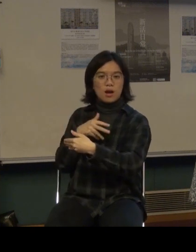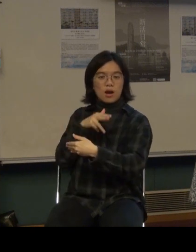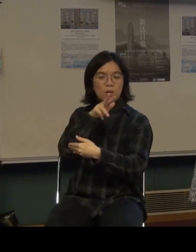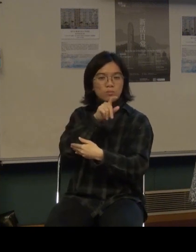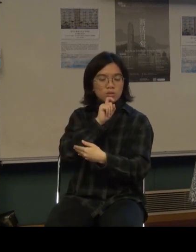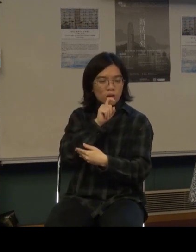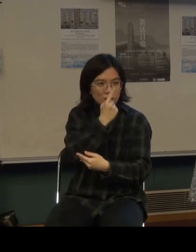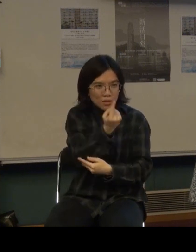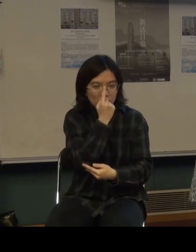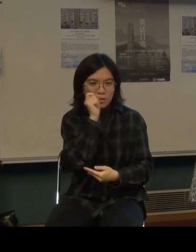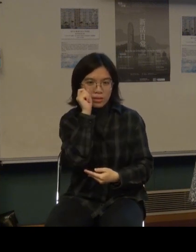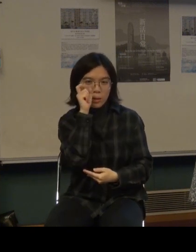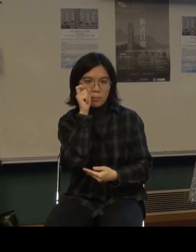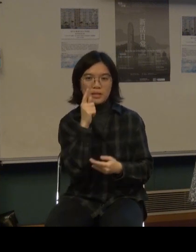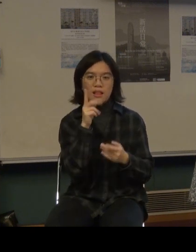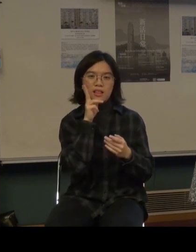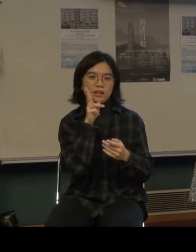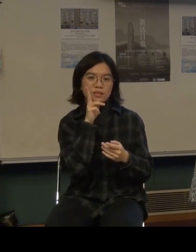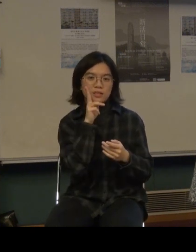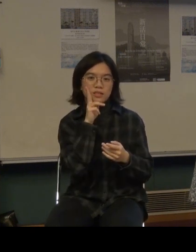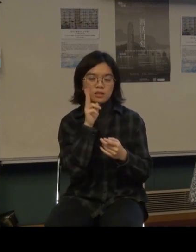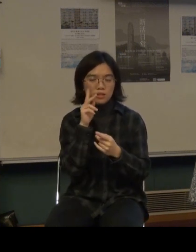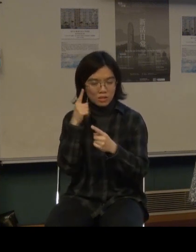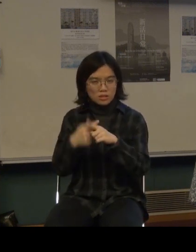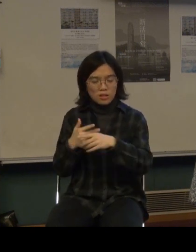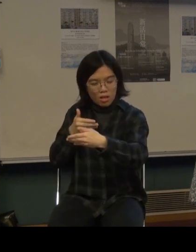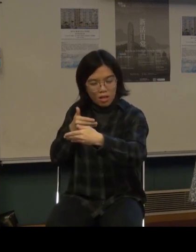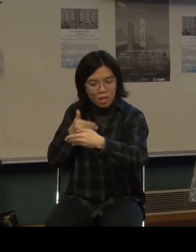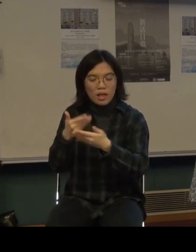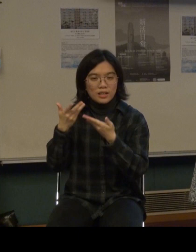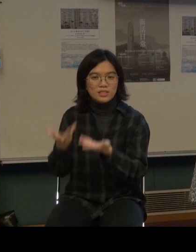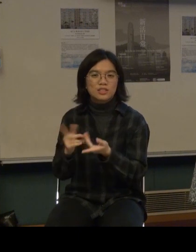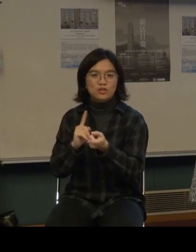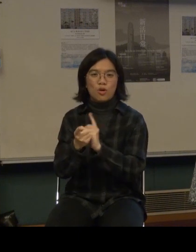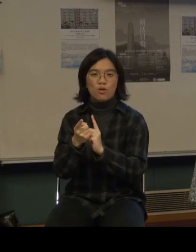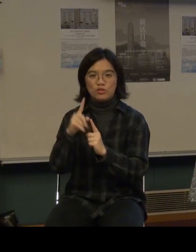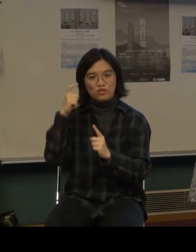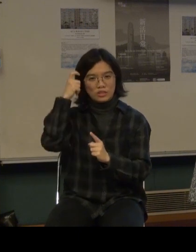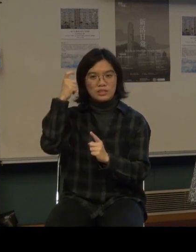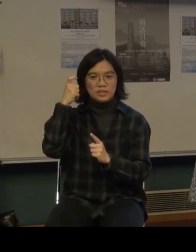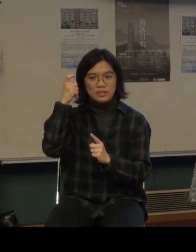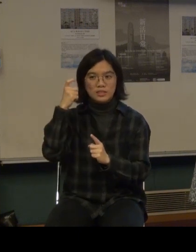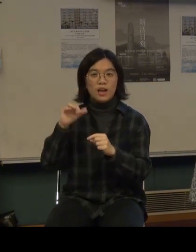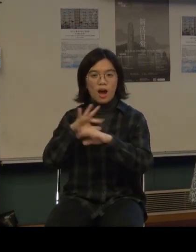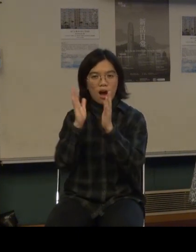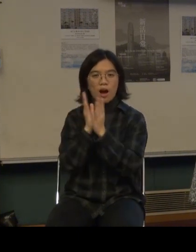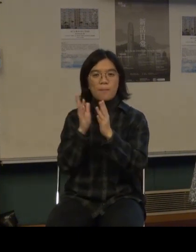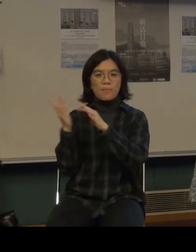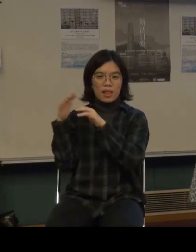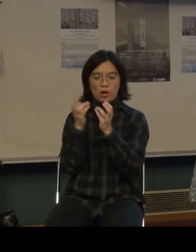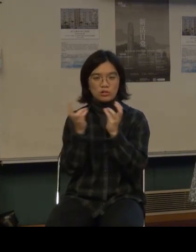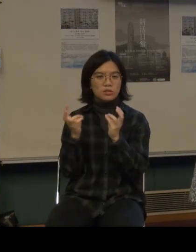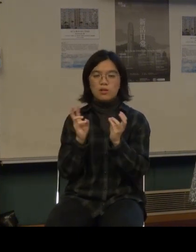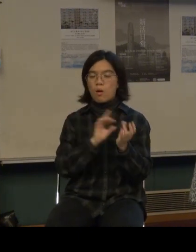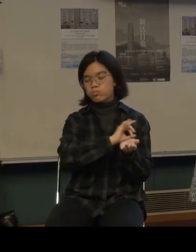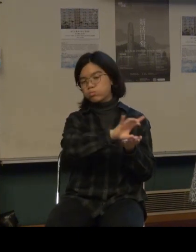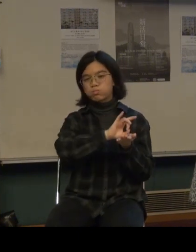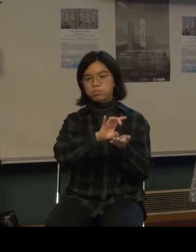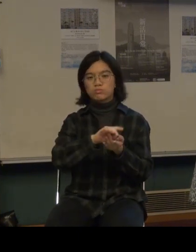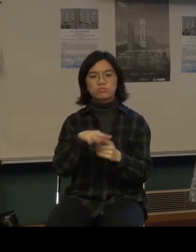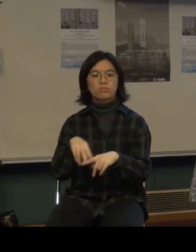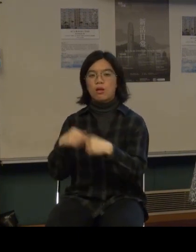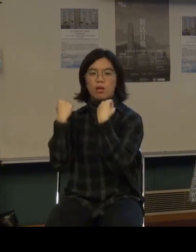趨向一個即係現代主義嘅風格啦，就係冇曬嗰啲流線型嘅嘢嘅，純粹係一個好現代嘅風